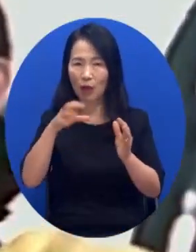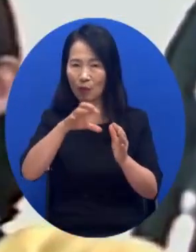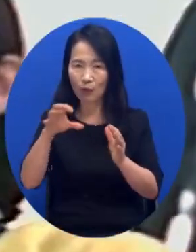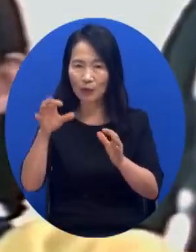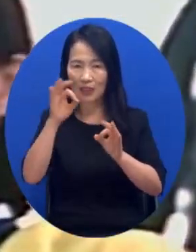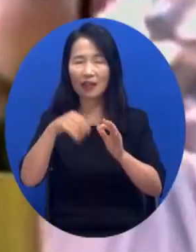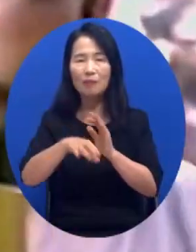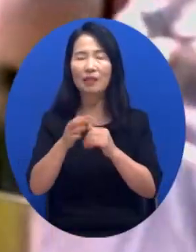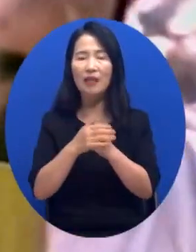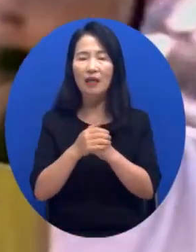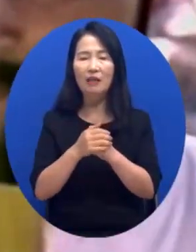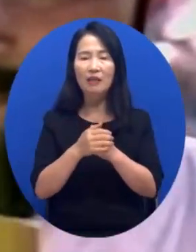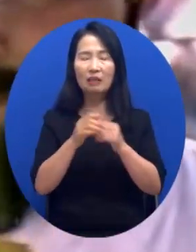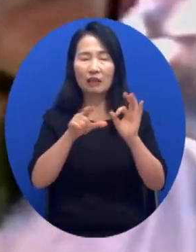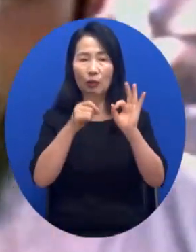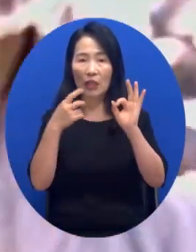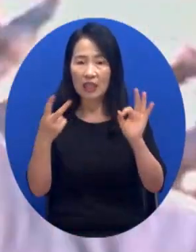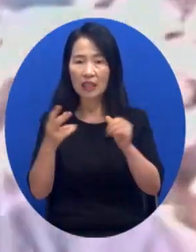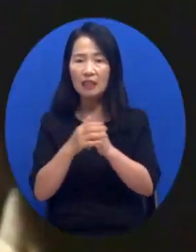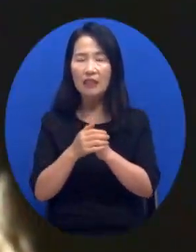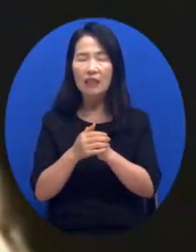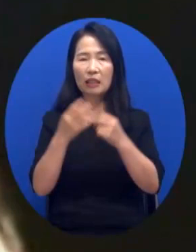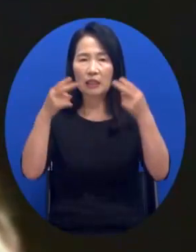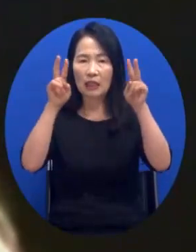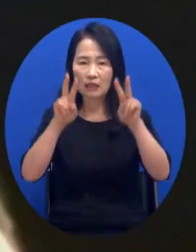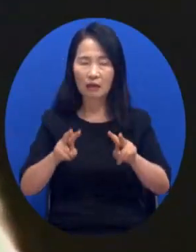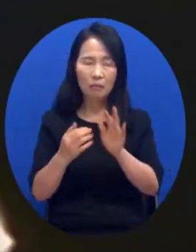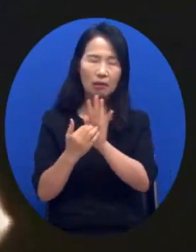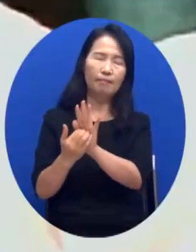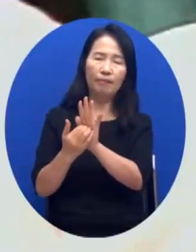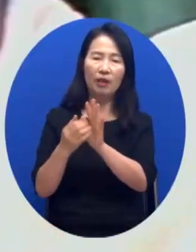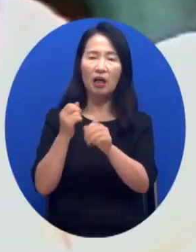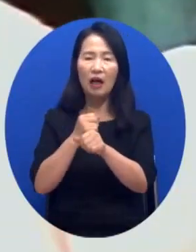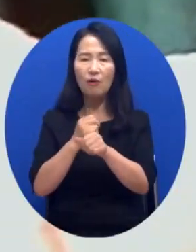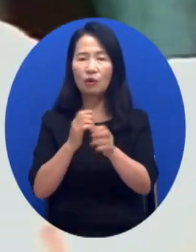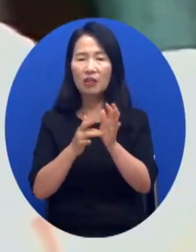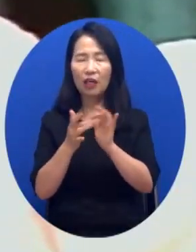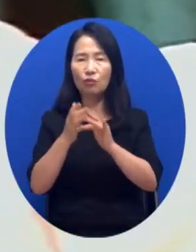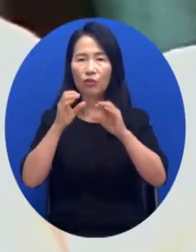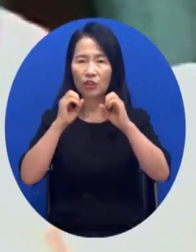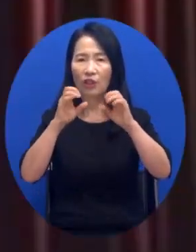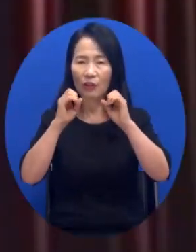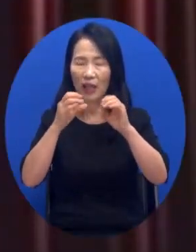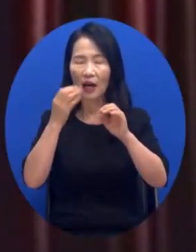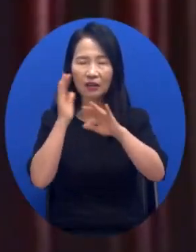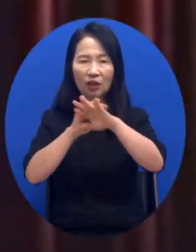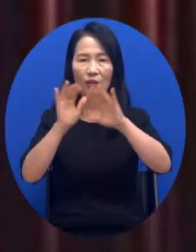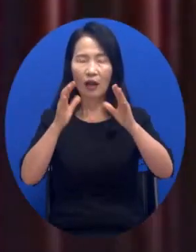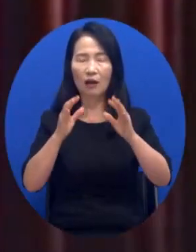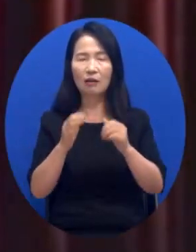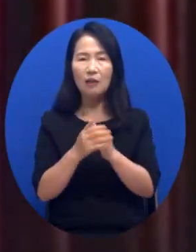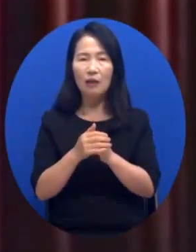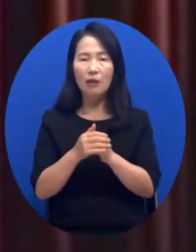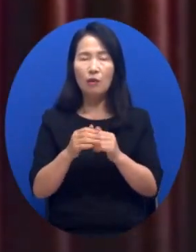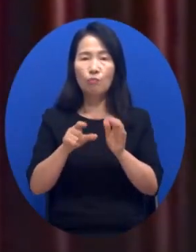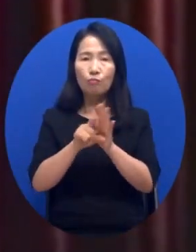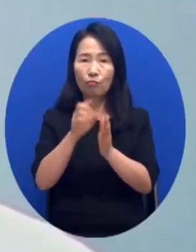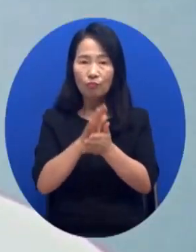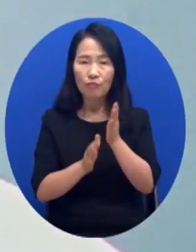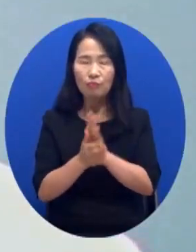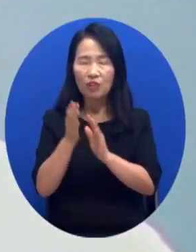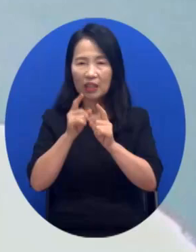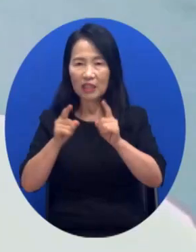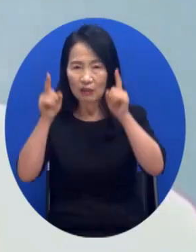2일에는 일제강점기 신사참배 강요를 뿌리치며 예수천당, 불신지옥을 외쳤던 최봉성 목사의